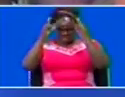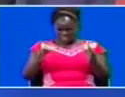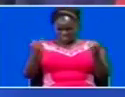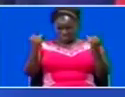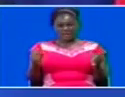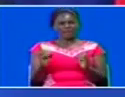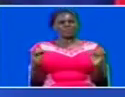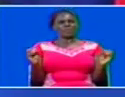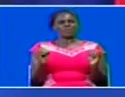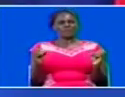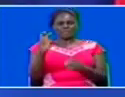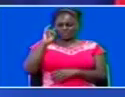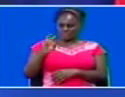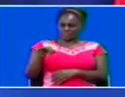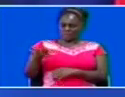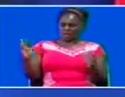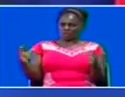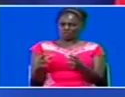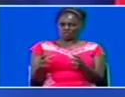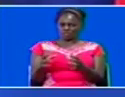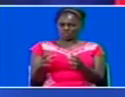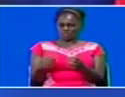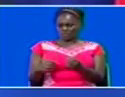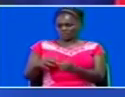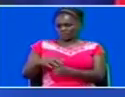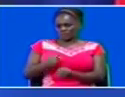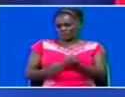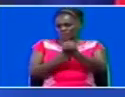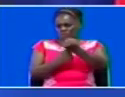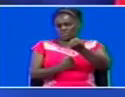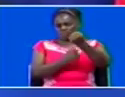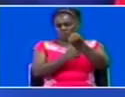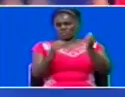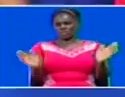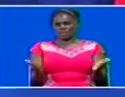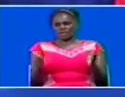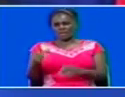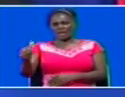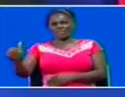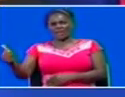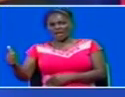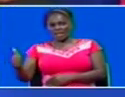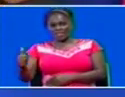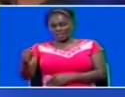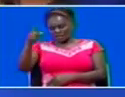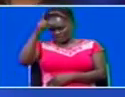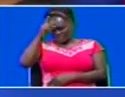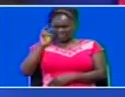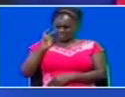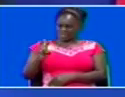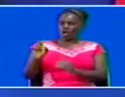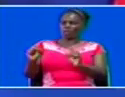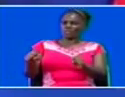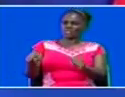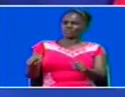kuchukua. Tukaona kama jamii tumshike mkono, tumwencourage hata wengine wale ambao wako mtaani waone